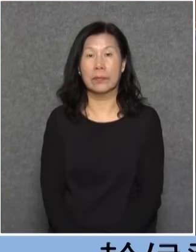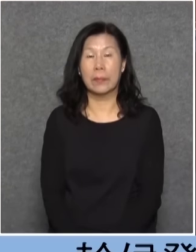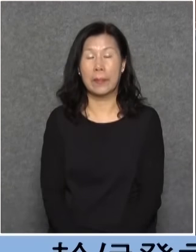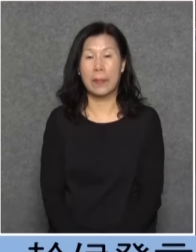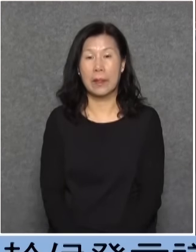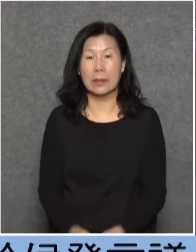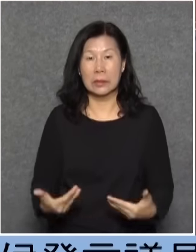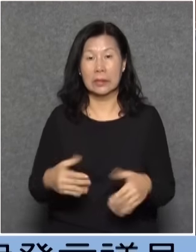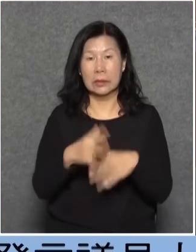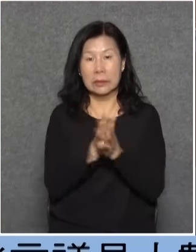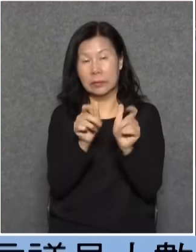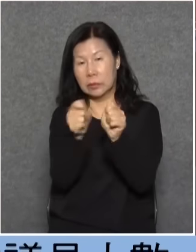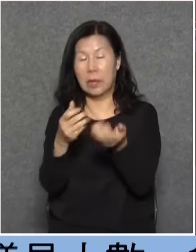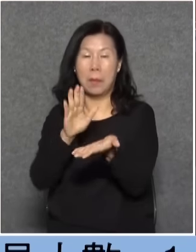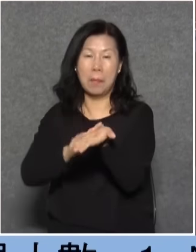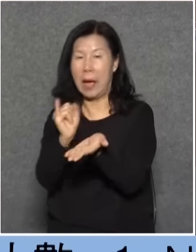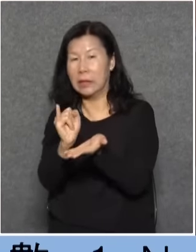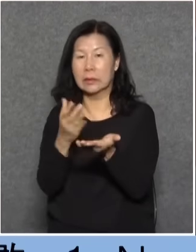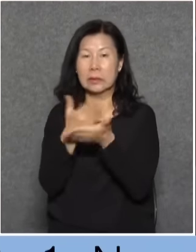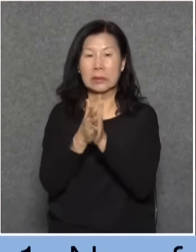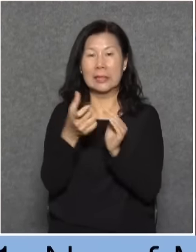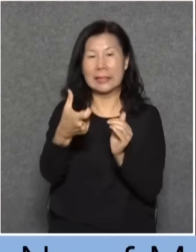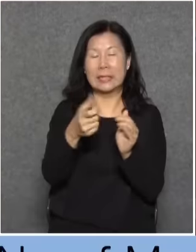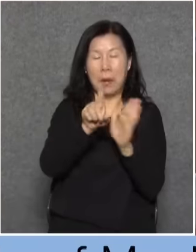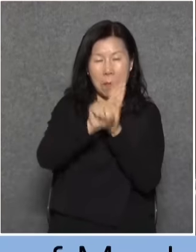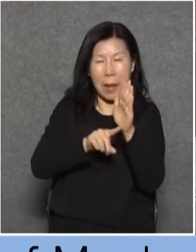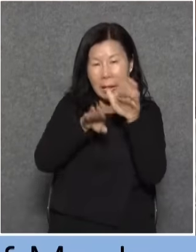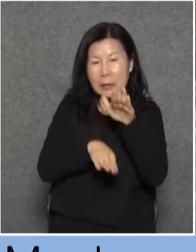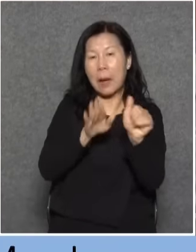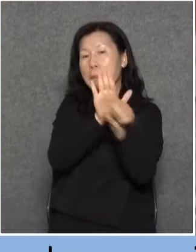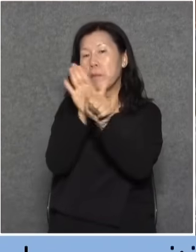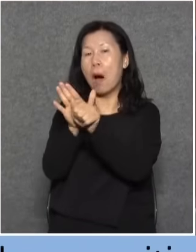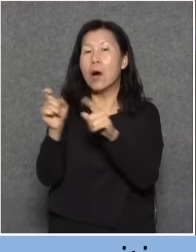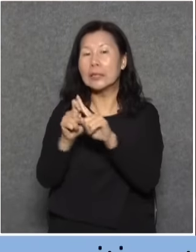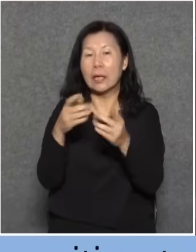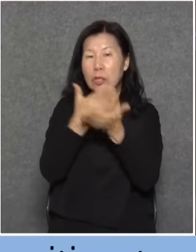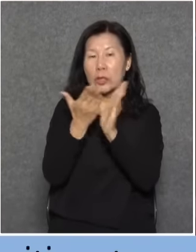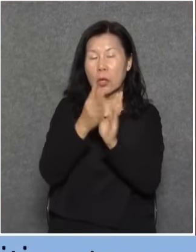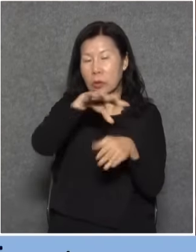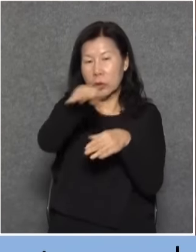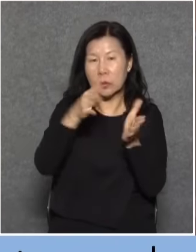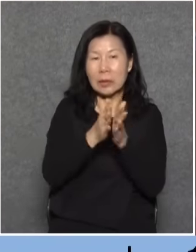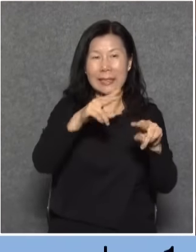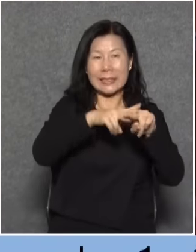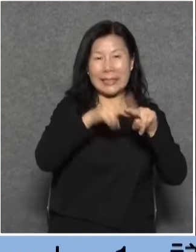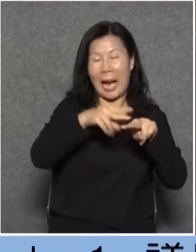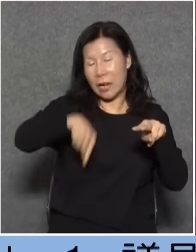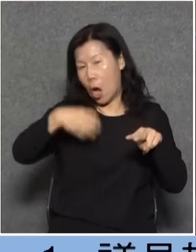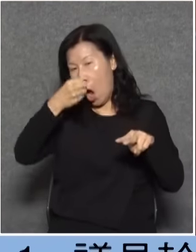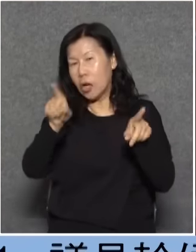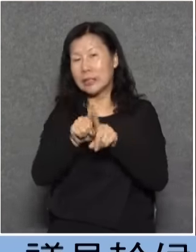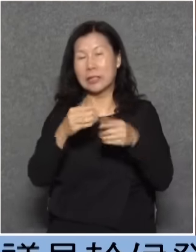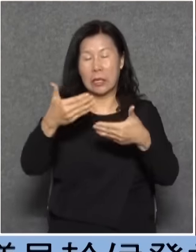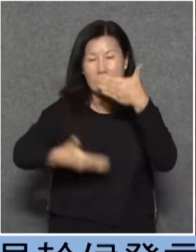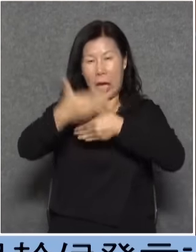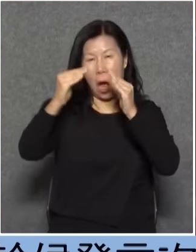不是残缺不全，不全就是金额偏低，根本没办法弥补市场垄断、中港融合、楼价租金